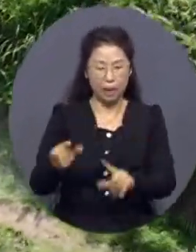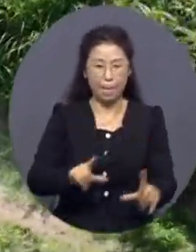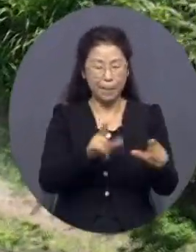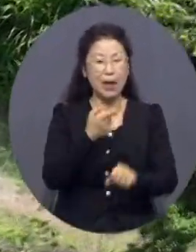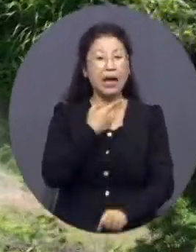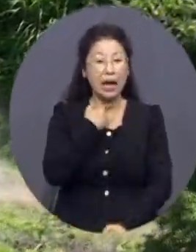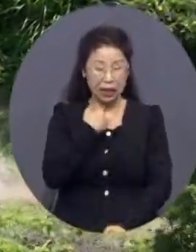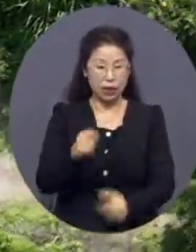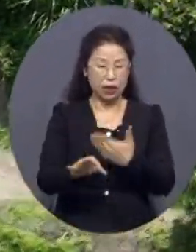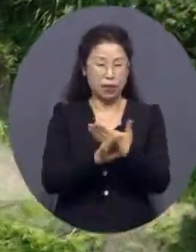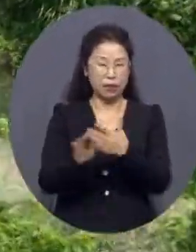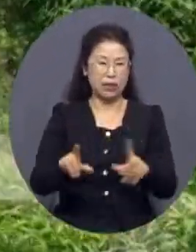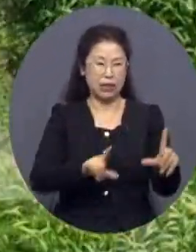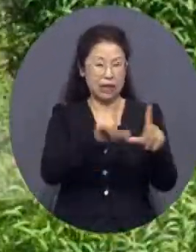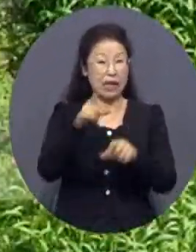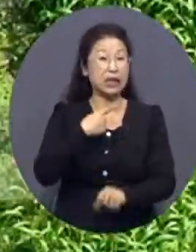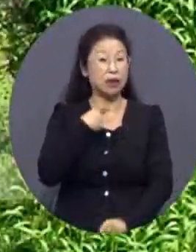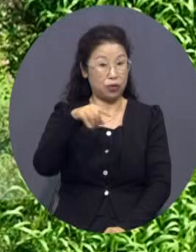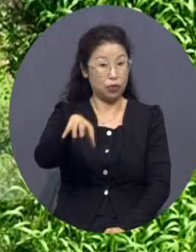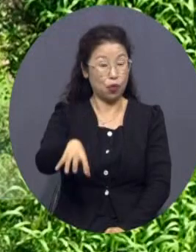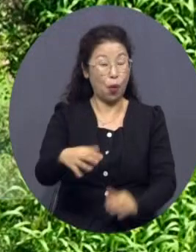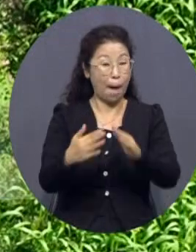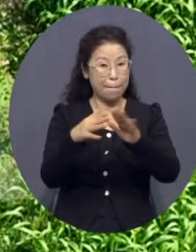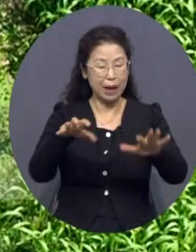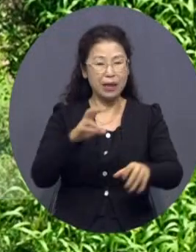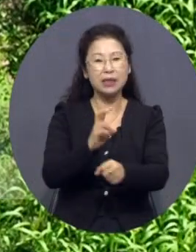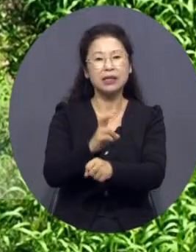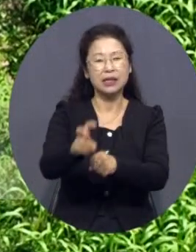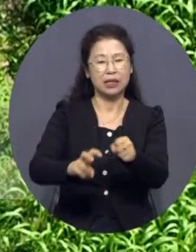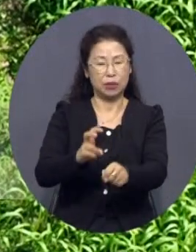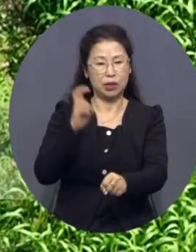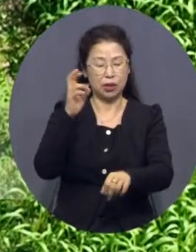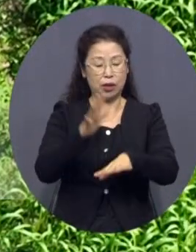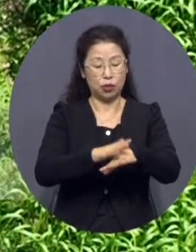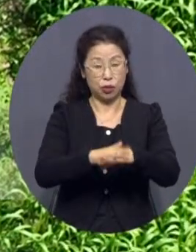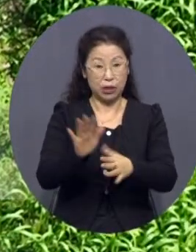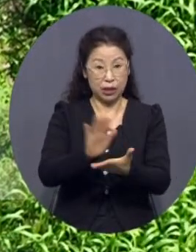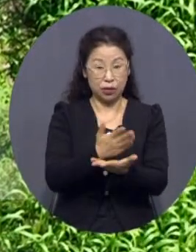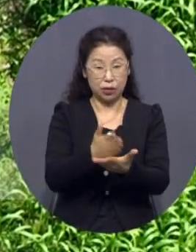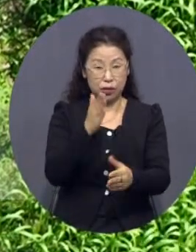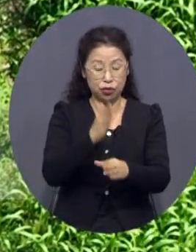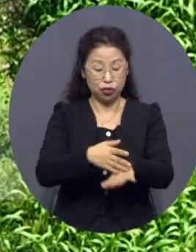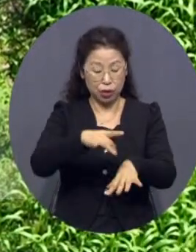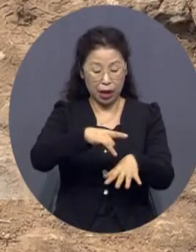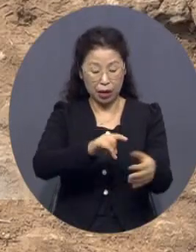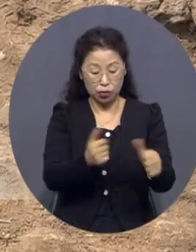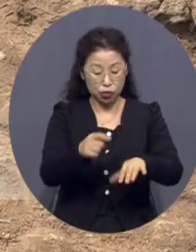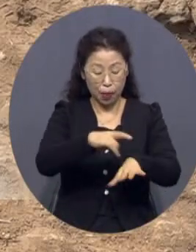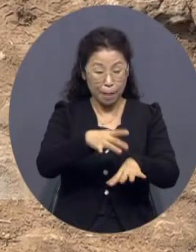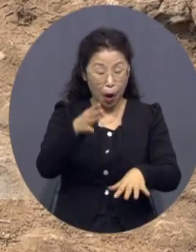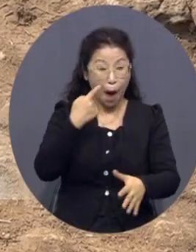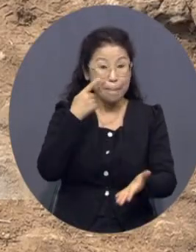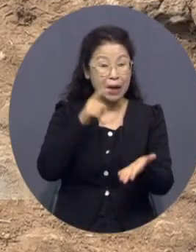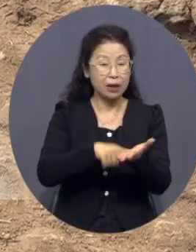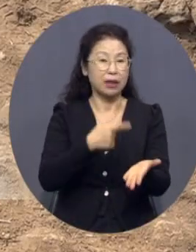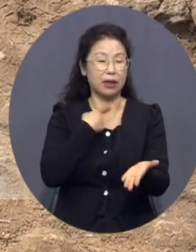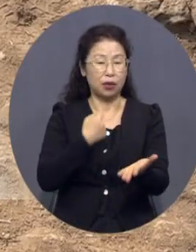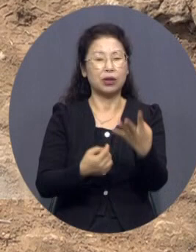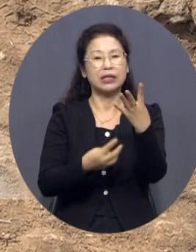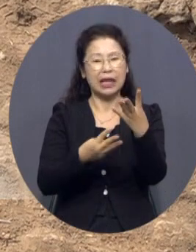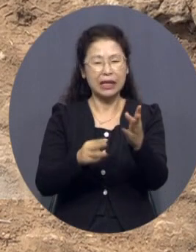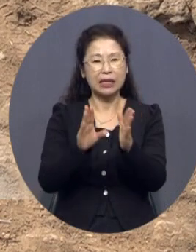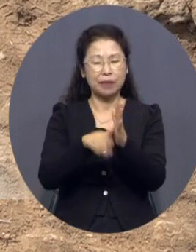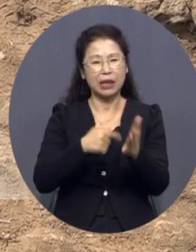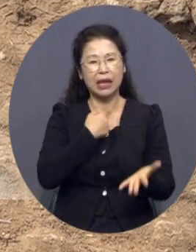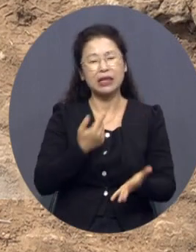임시 집성촌 삼밭구석. 20년 전 농경지 정리 작업 중에 유해가 발견됐었고, 4.3 당시